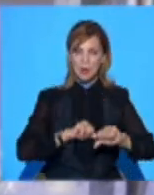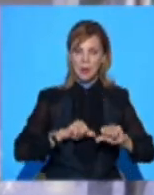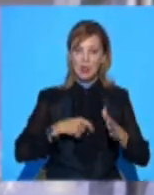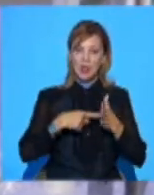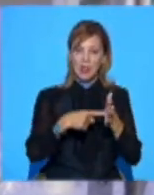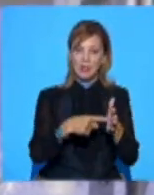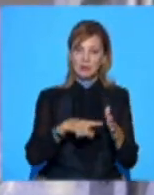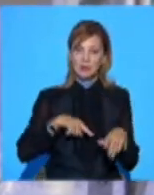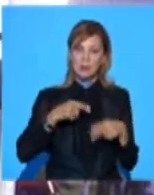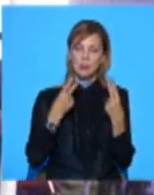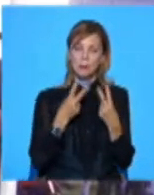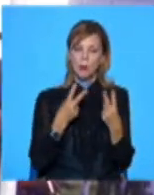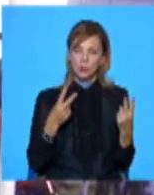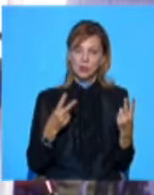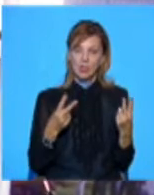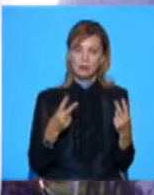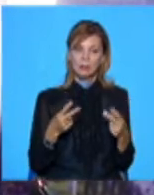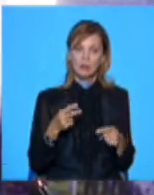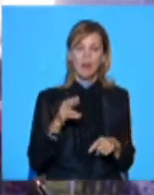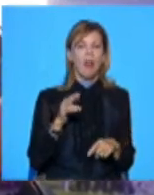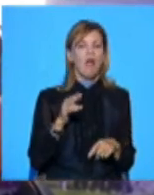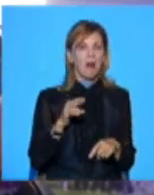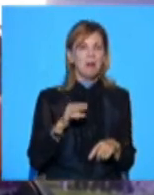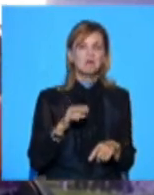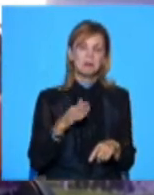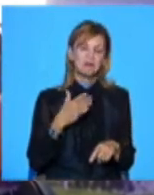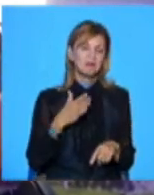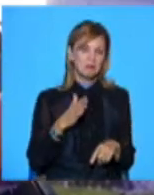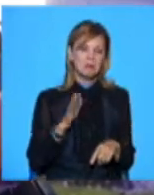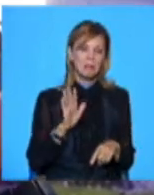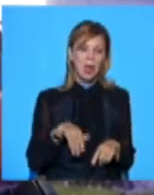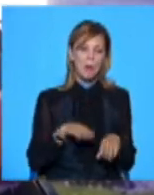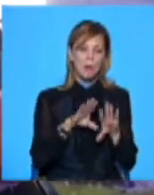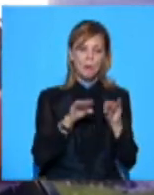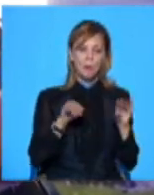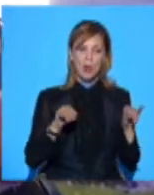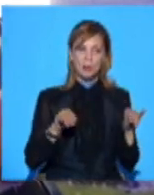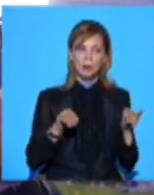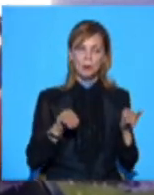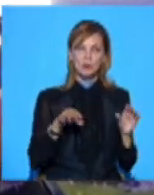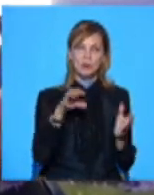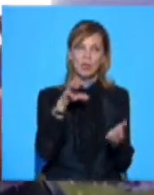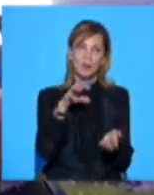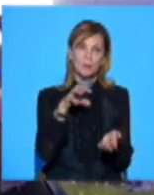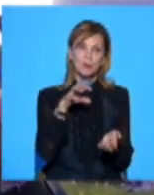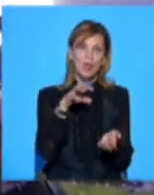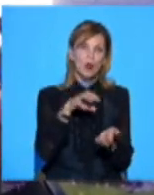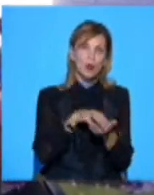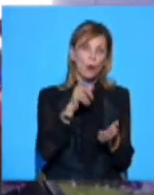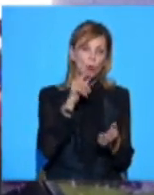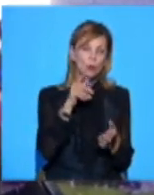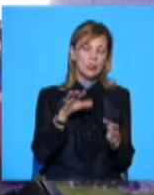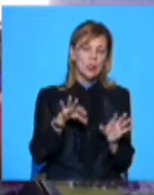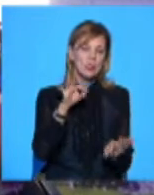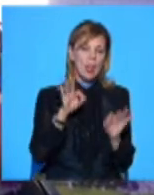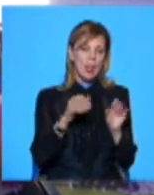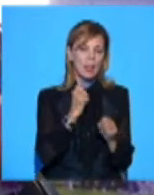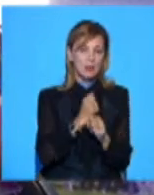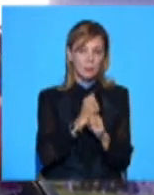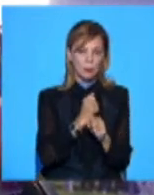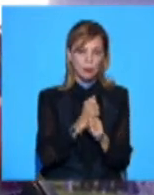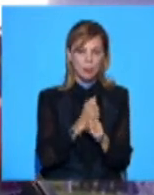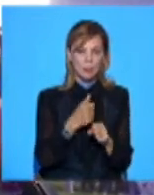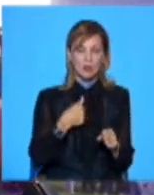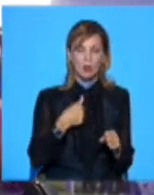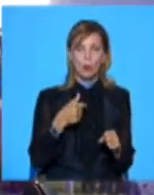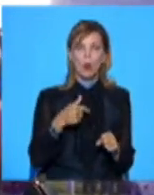calce pragul. Au destul de multe opțiuni pentru a lucra după aceea. Pot să zic că eu am ales chimia deoarece mi s-a